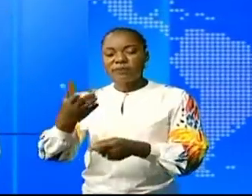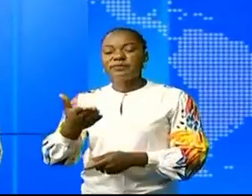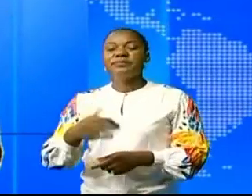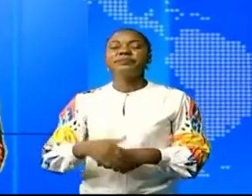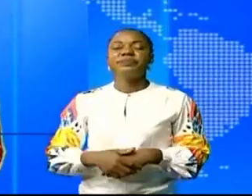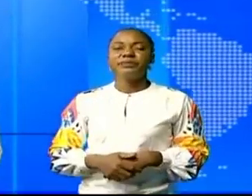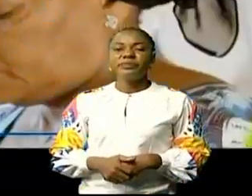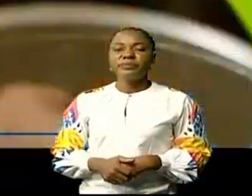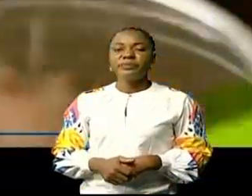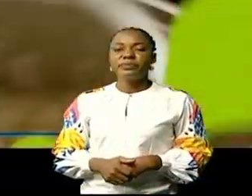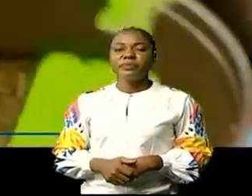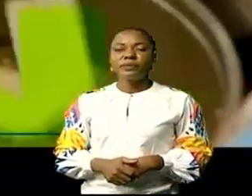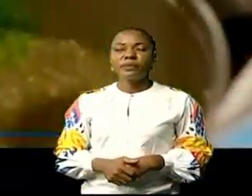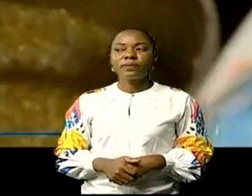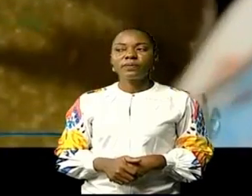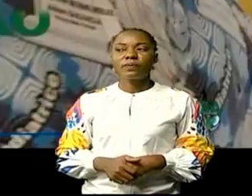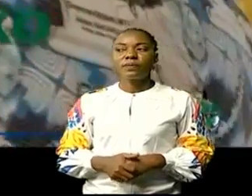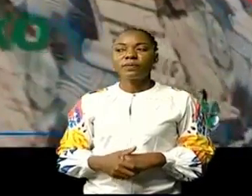Makoutima.